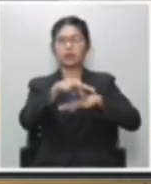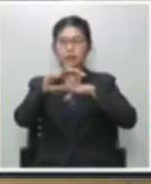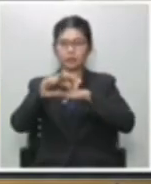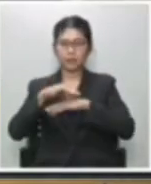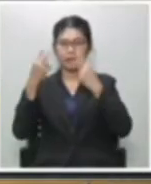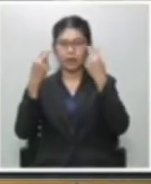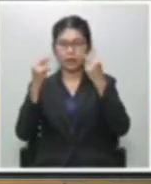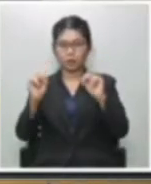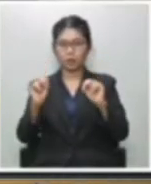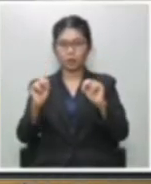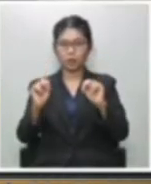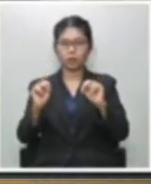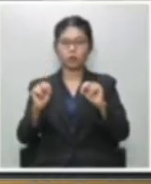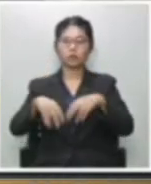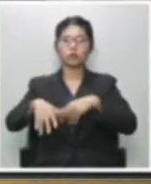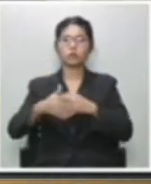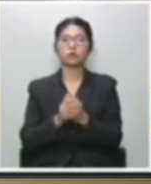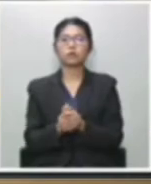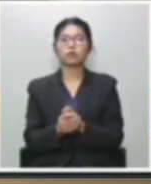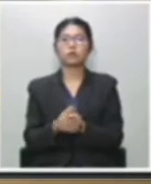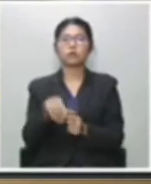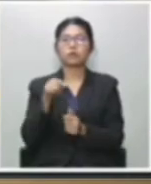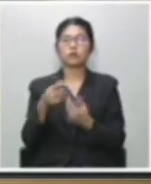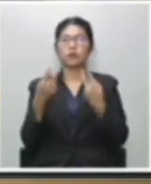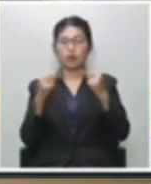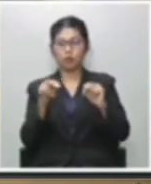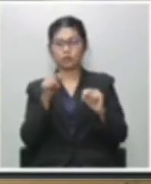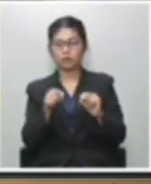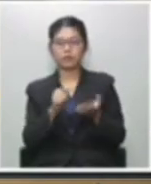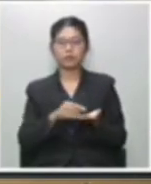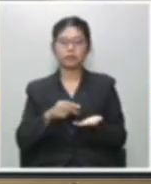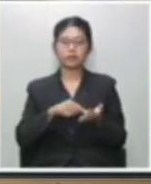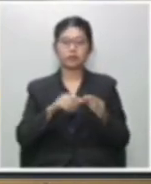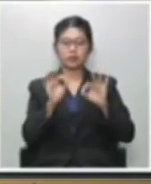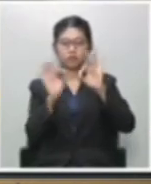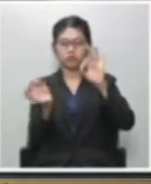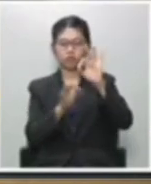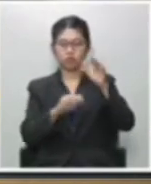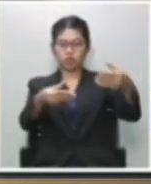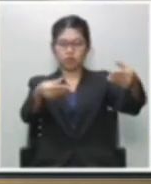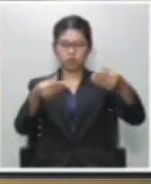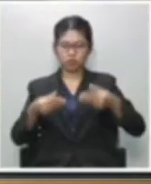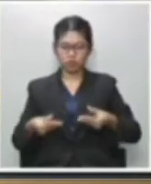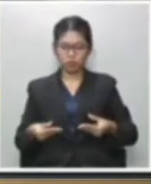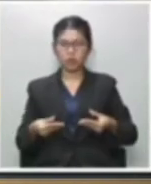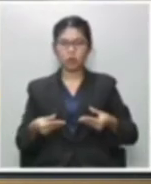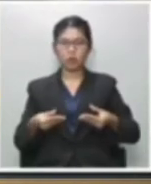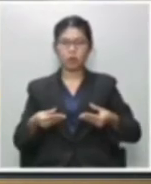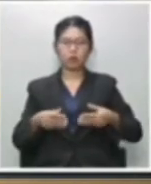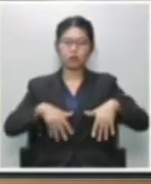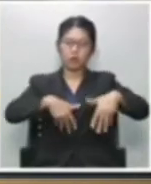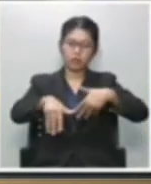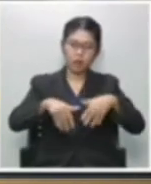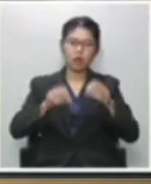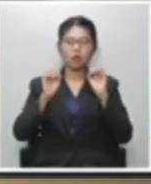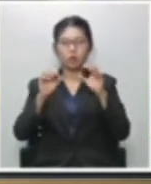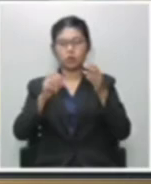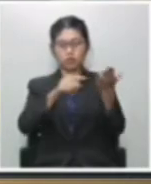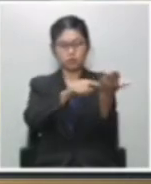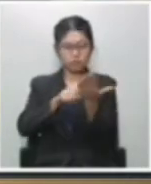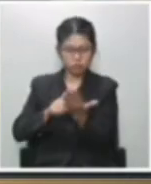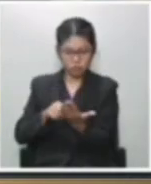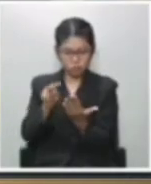พี่น้องก็ชื่นชมอยู่อำเภอสำโรงทาบได้มายื่นเรื่องราวให้กับผมนี่ปึ้งใหญ่เลยครับทั้งชาวบ้านทั้งครูติดตามเรื่อง